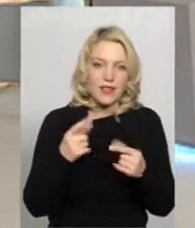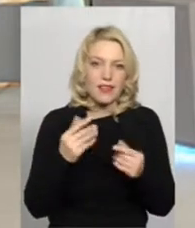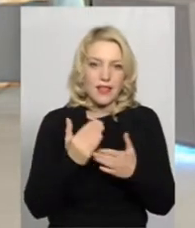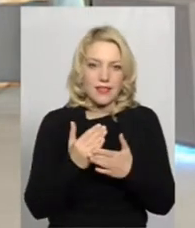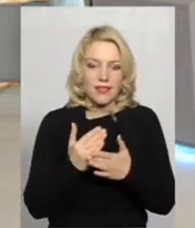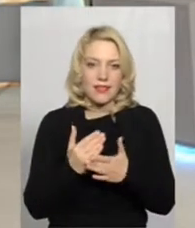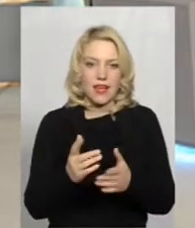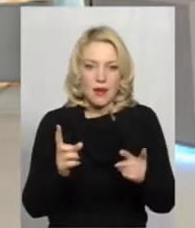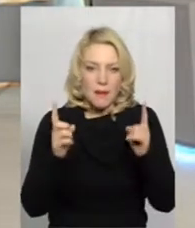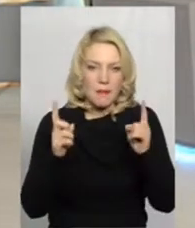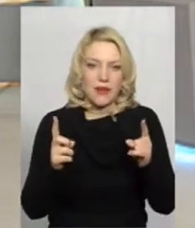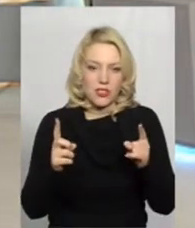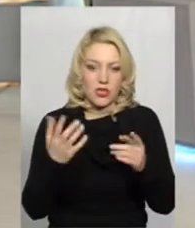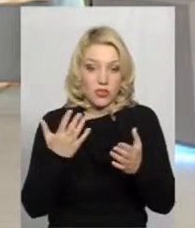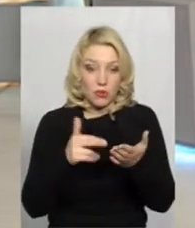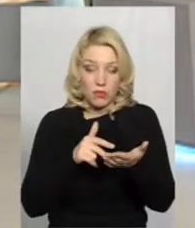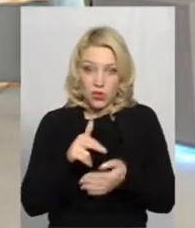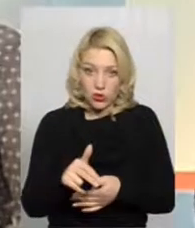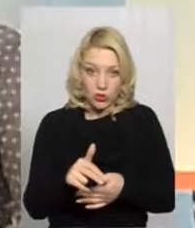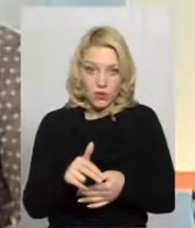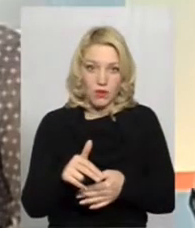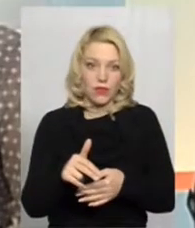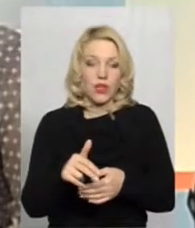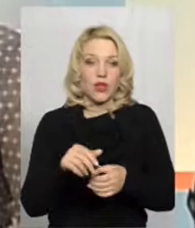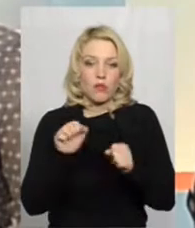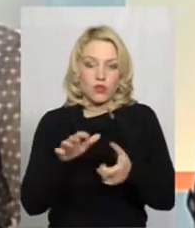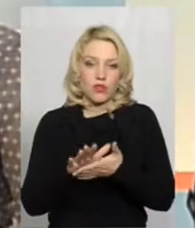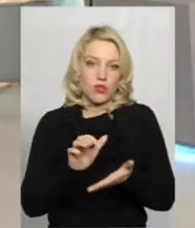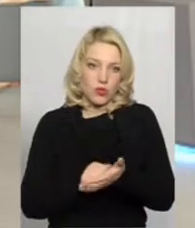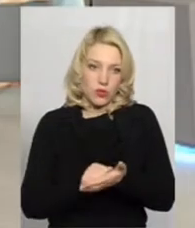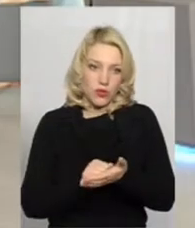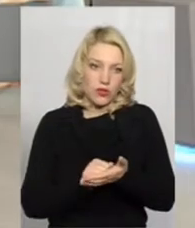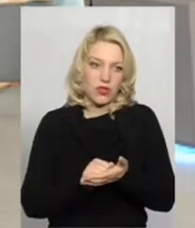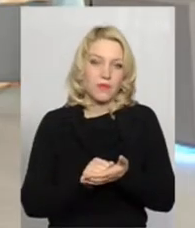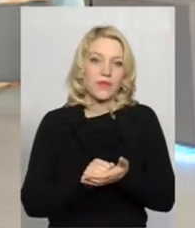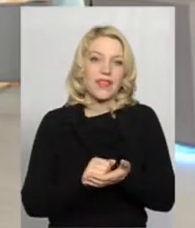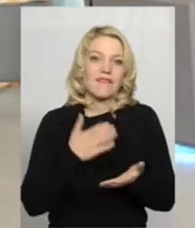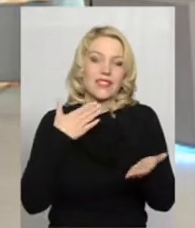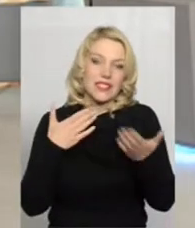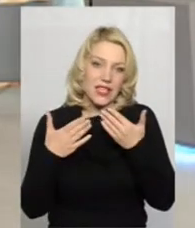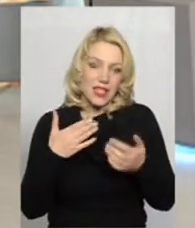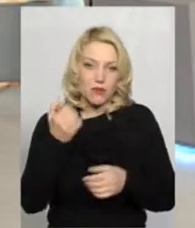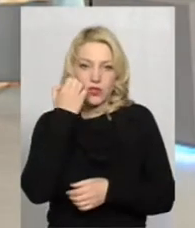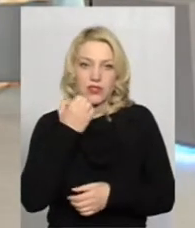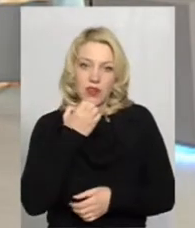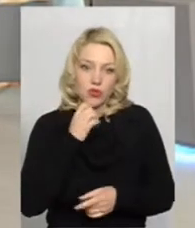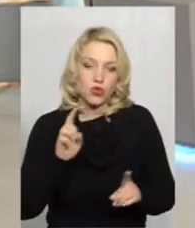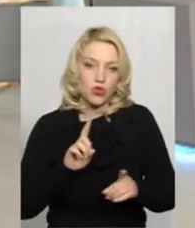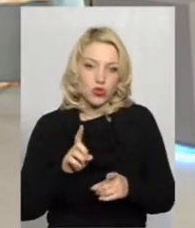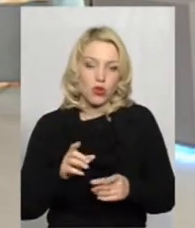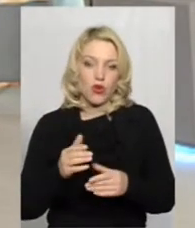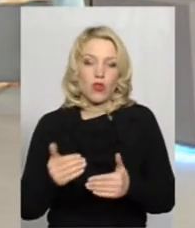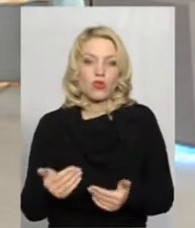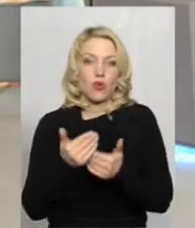межі, які вже переступивши один раз, можна зруйнувати взаємини. Дякую вам за те, що допомогли